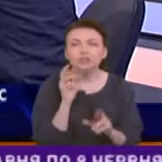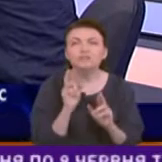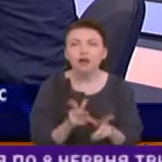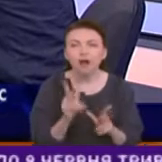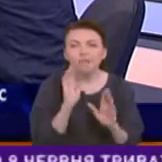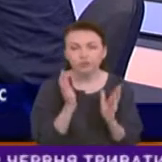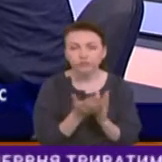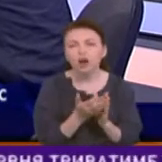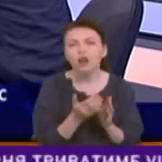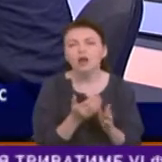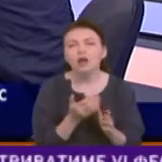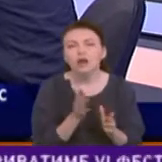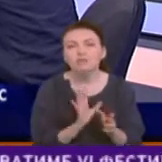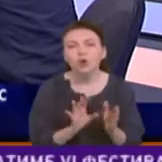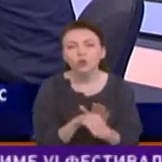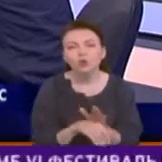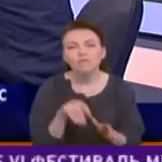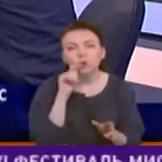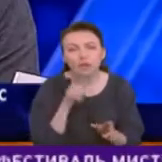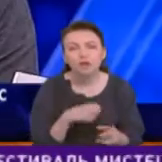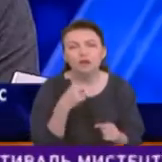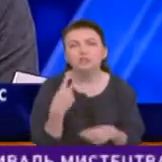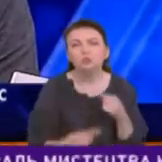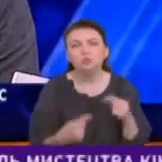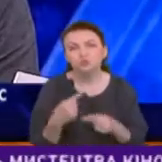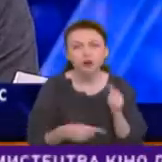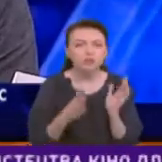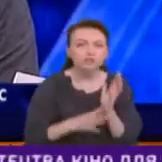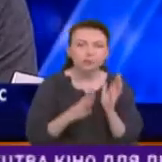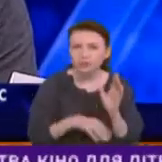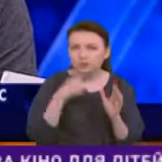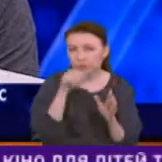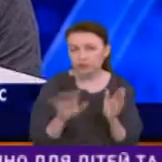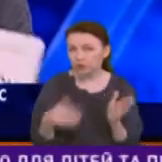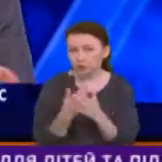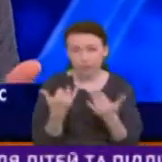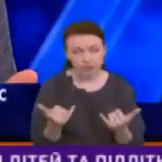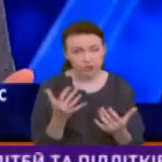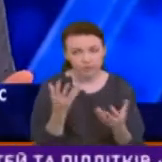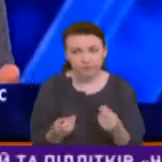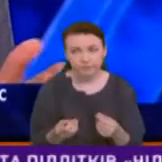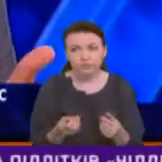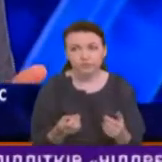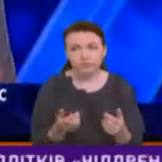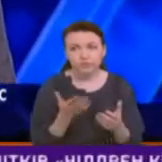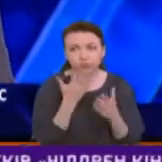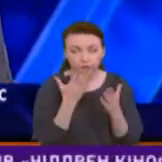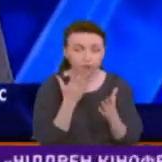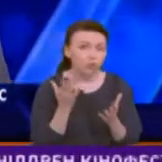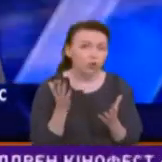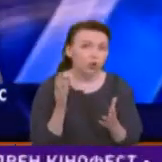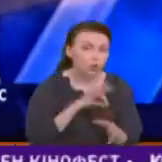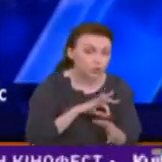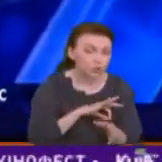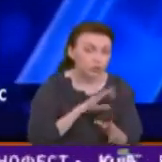тема заходила в Україну, як дискутували 90-ті роки і по теперішній день. Читаємо джерела, користуємося ними, і